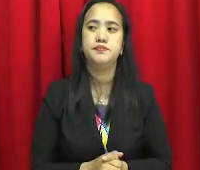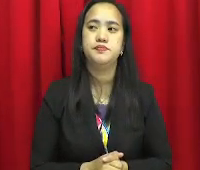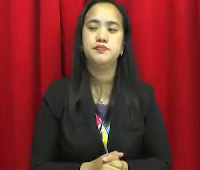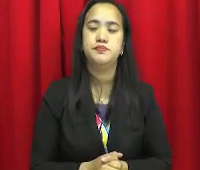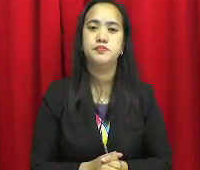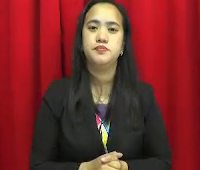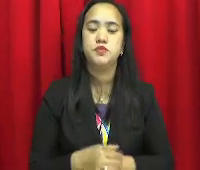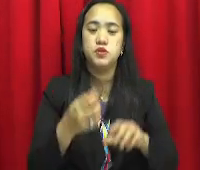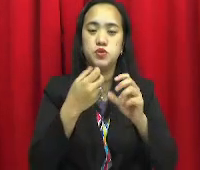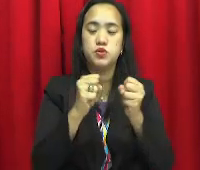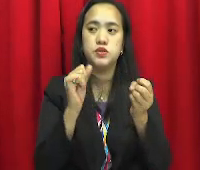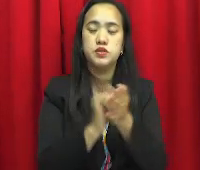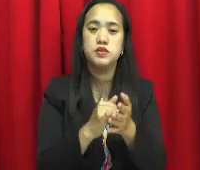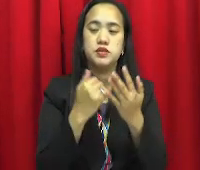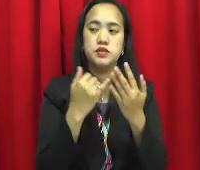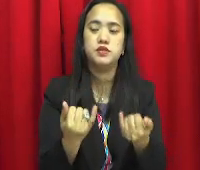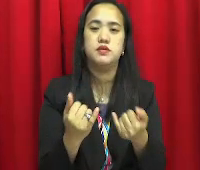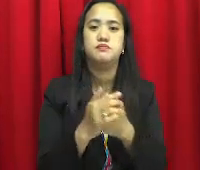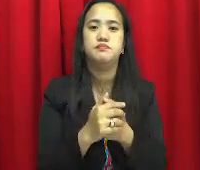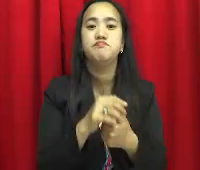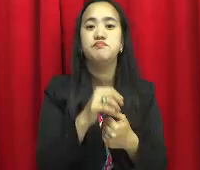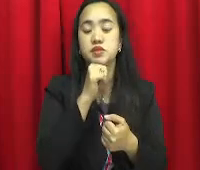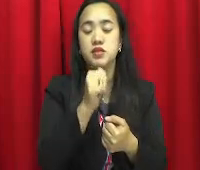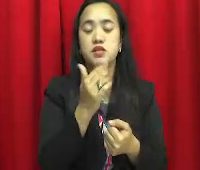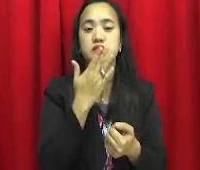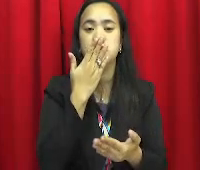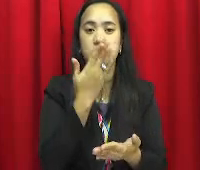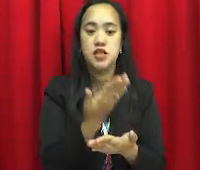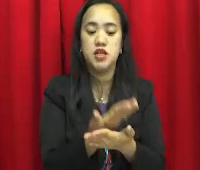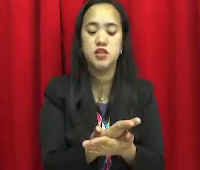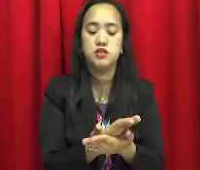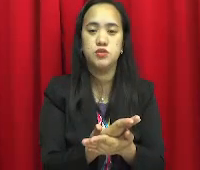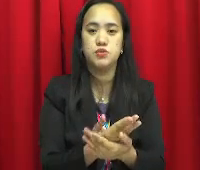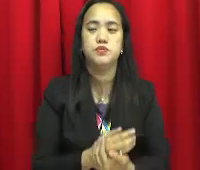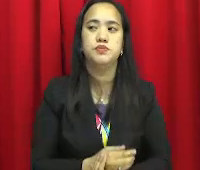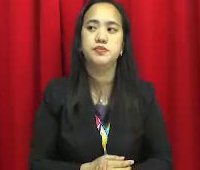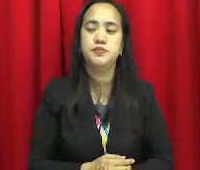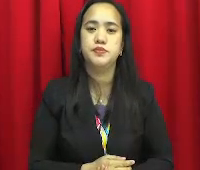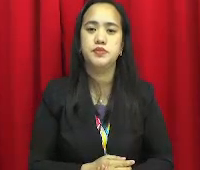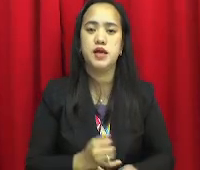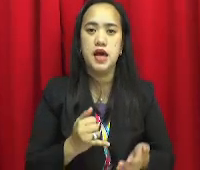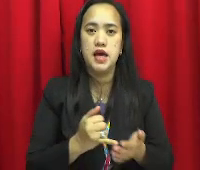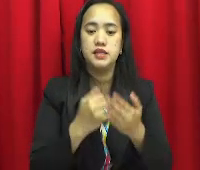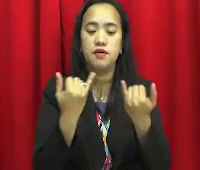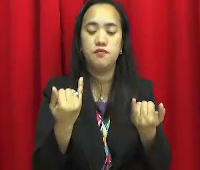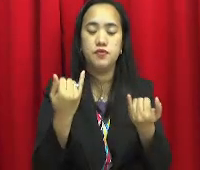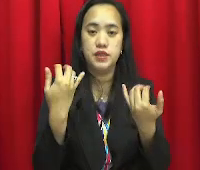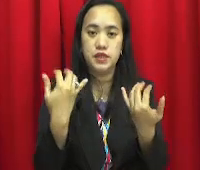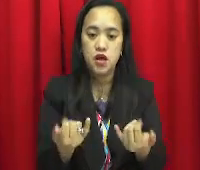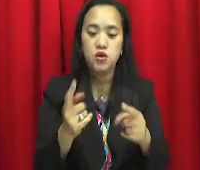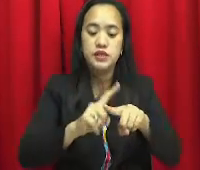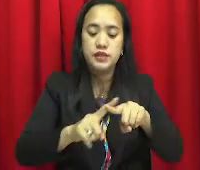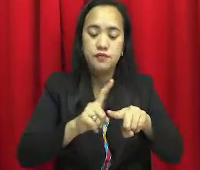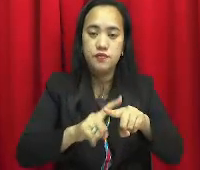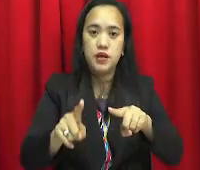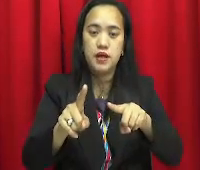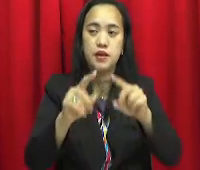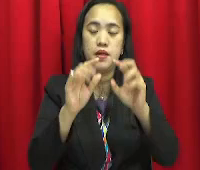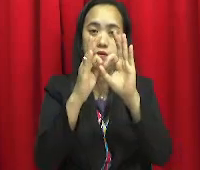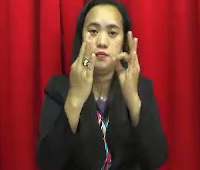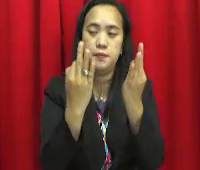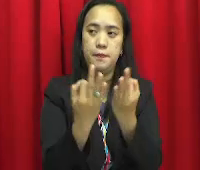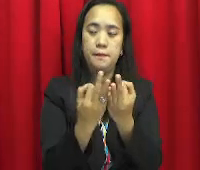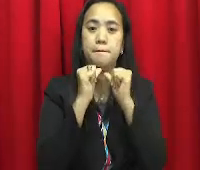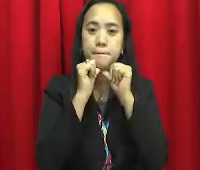ano, hindi yun maganda. Uh-huh. At iba yung blessing. Hindi man sabihin na natin yung